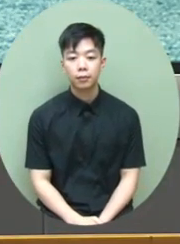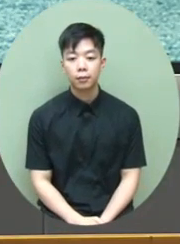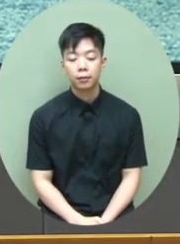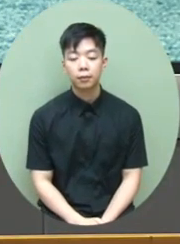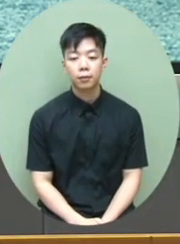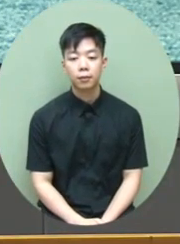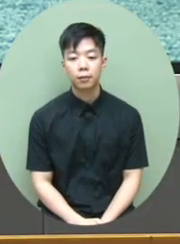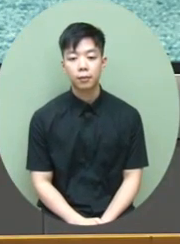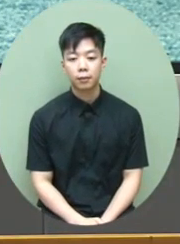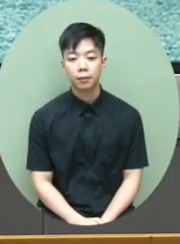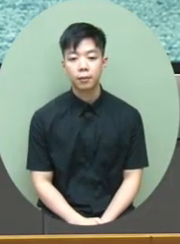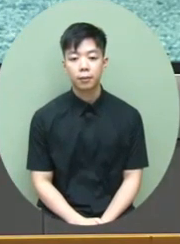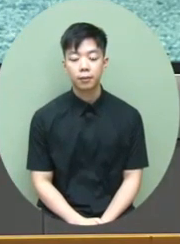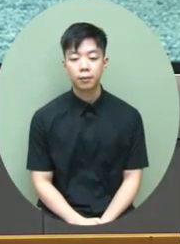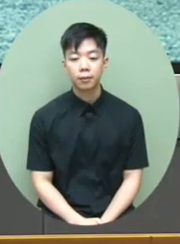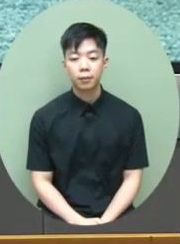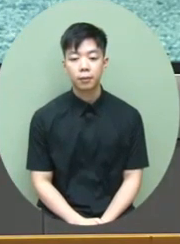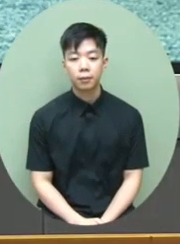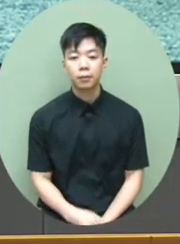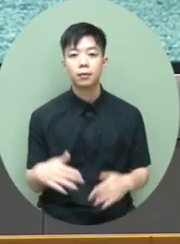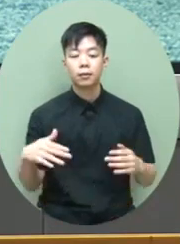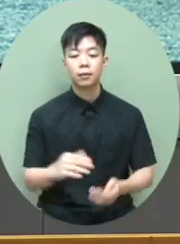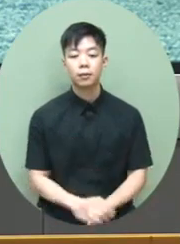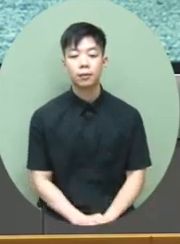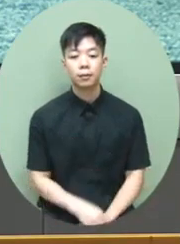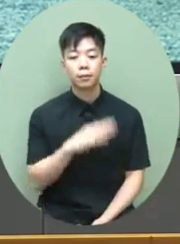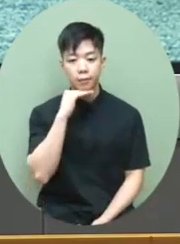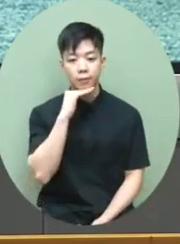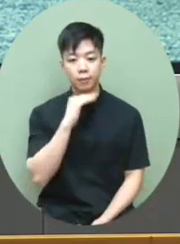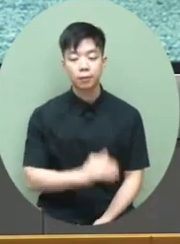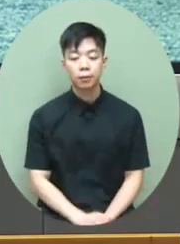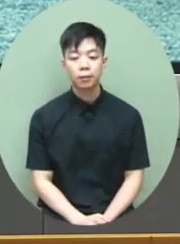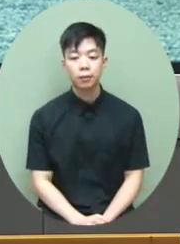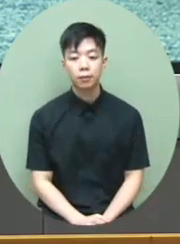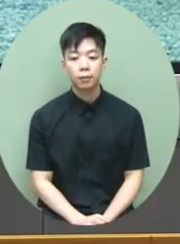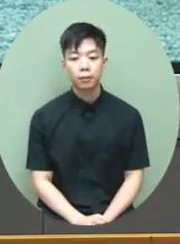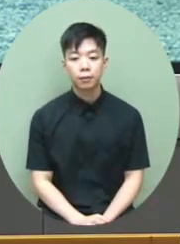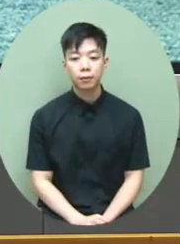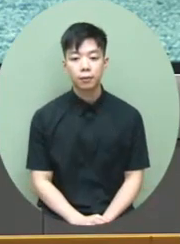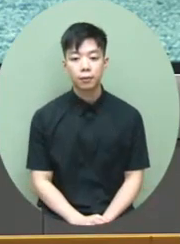這間那個宿舍你說的是